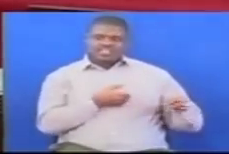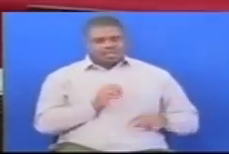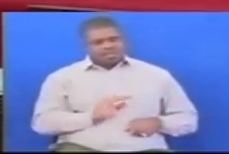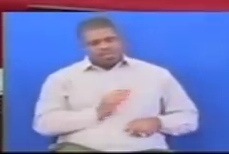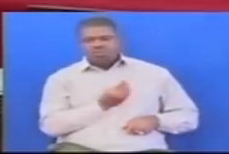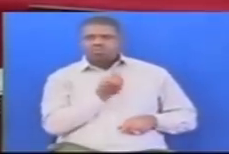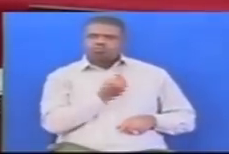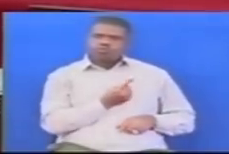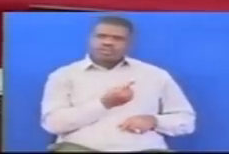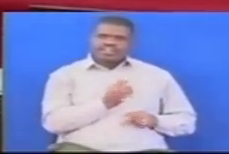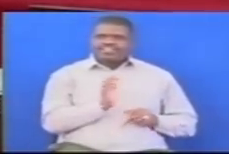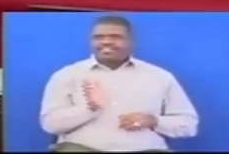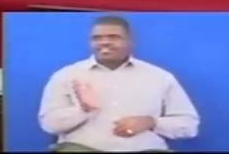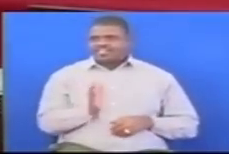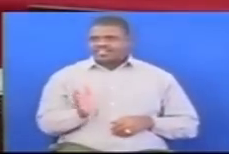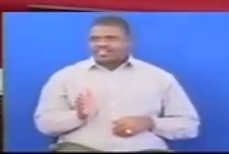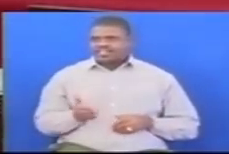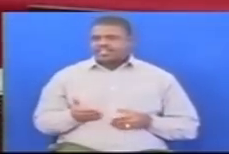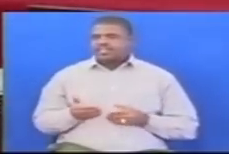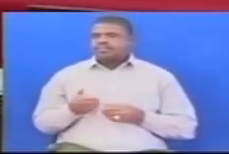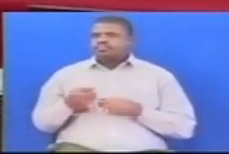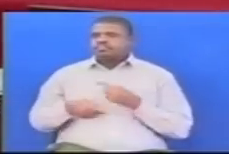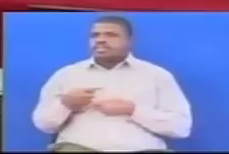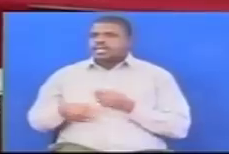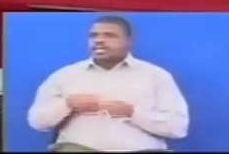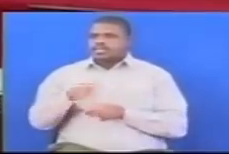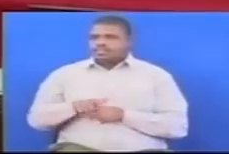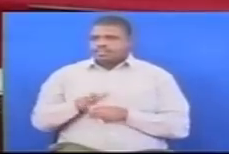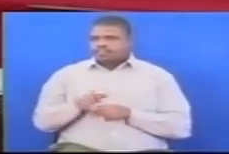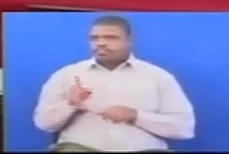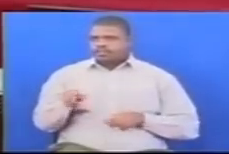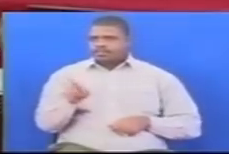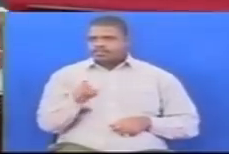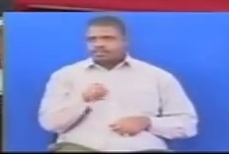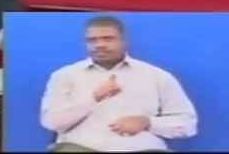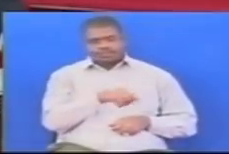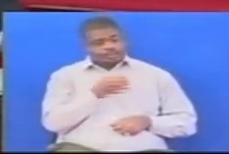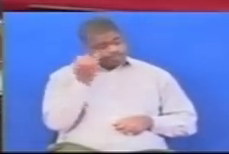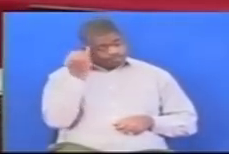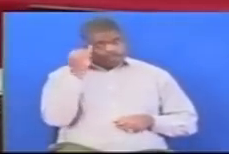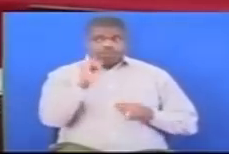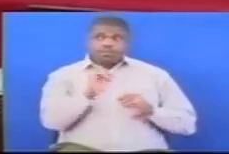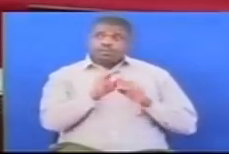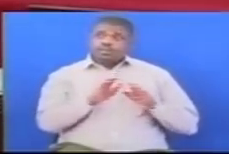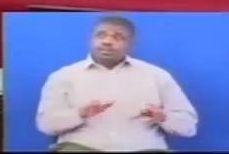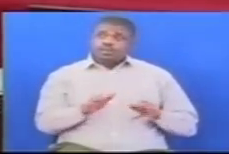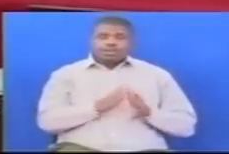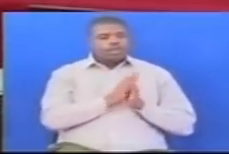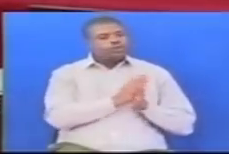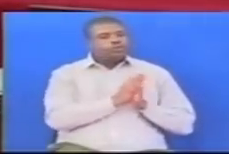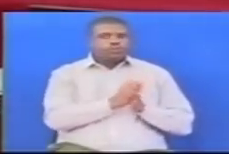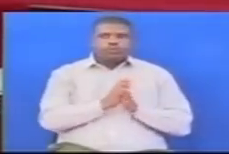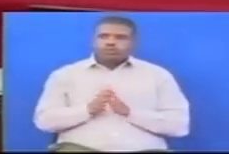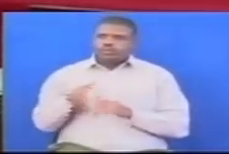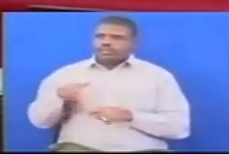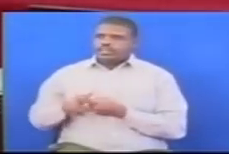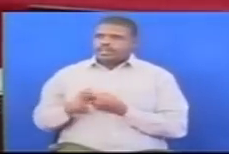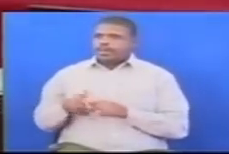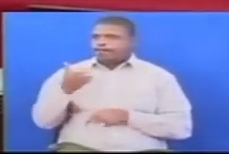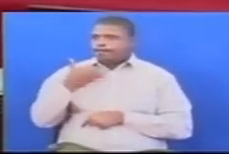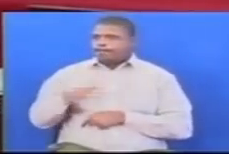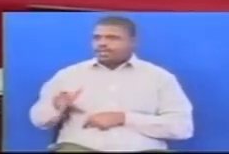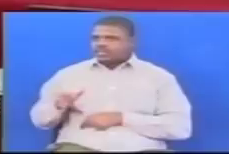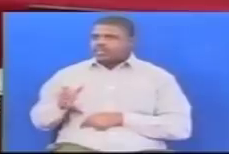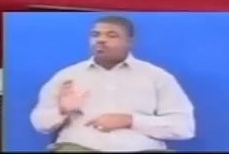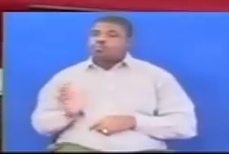ushe. Sasa ipo miradi mingi sana pale ambayo imebuniwa kwa kweli, na washukuru sana mainjinia wa maji pale